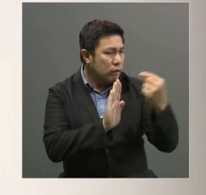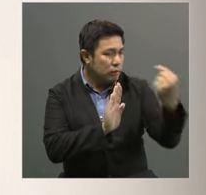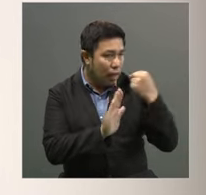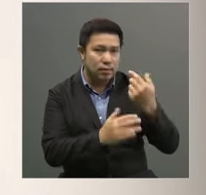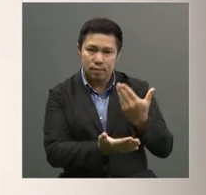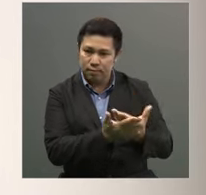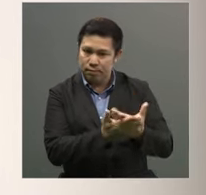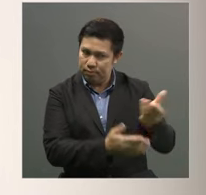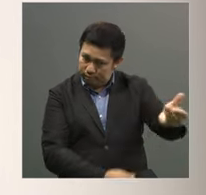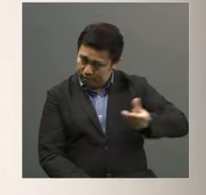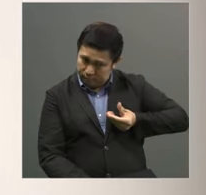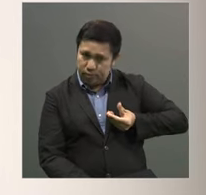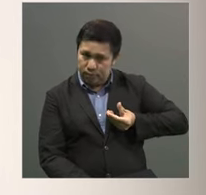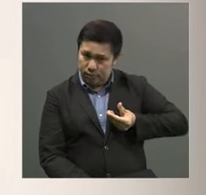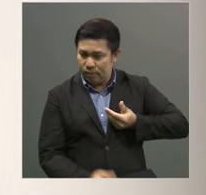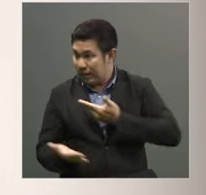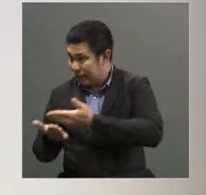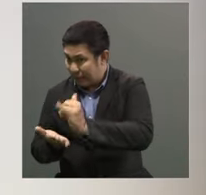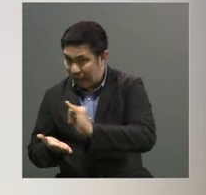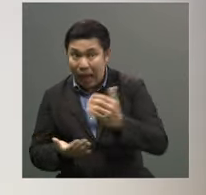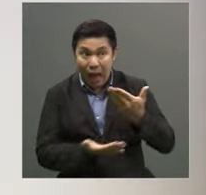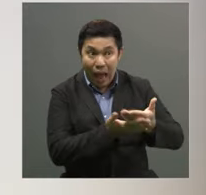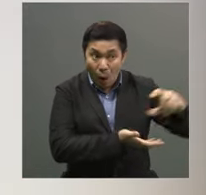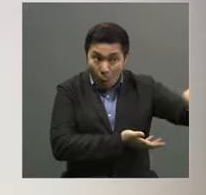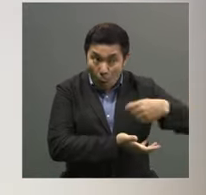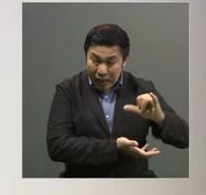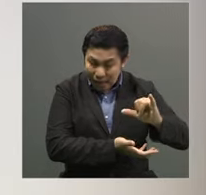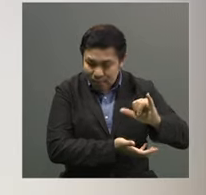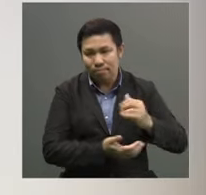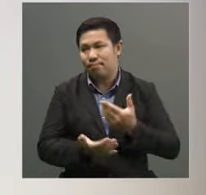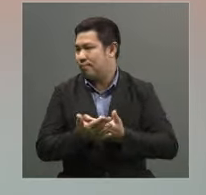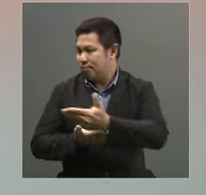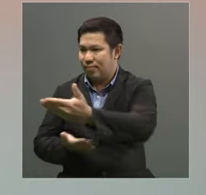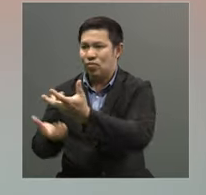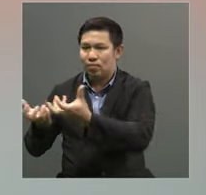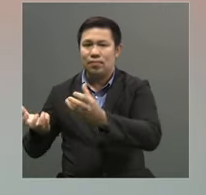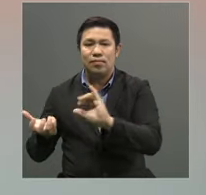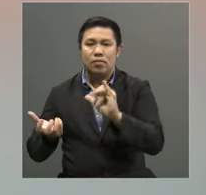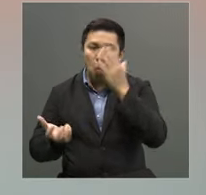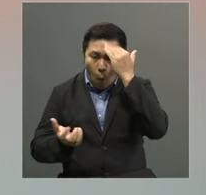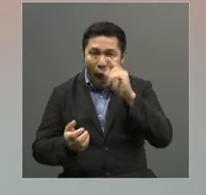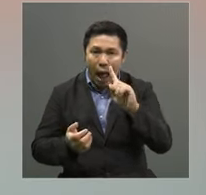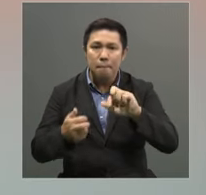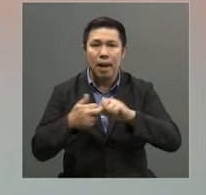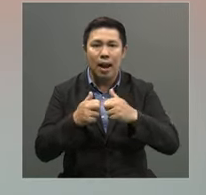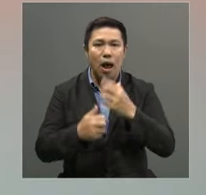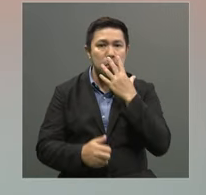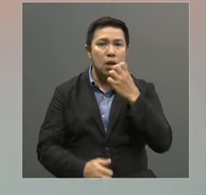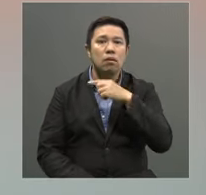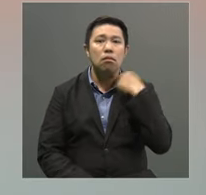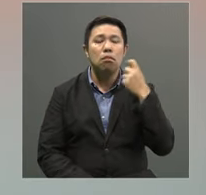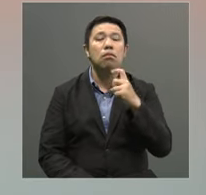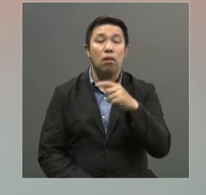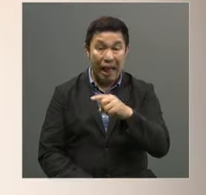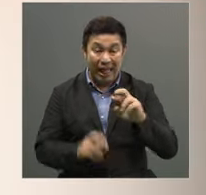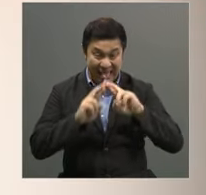เลยเก็บเงินก่อนเลยเรายังไม่ซื้ออะไรถ้าคุณไม่โอนเงินเราไม่รับใช่มั้ยฮะเพื่อป้องกันความเสียหายที่จะเกิดขึ้นแล้วปรากฏว่าไม่